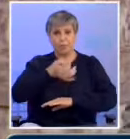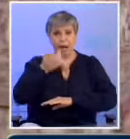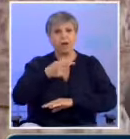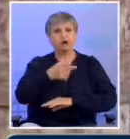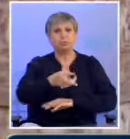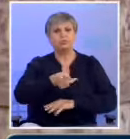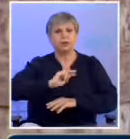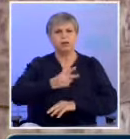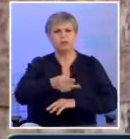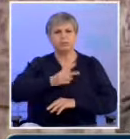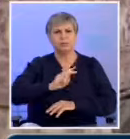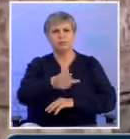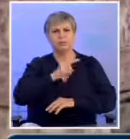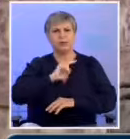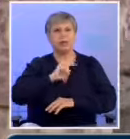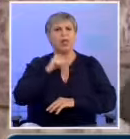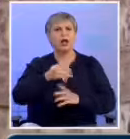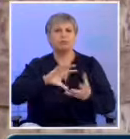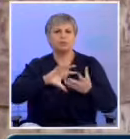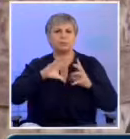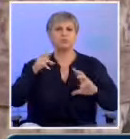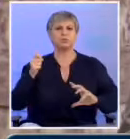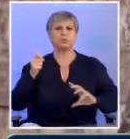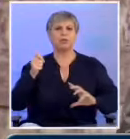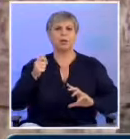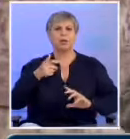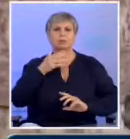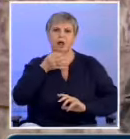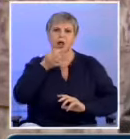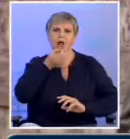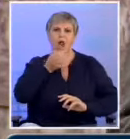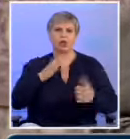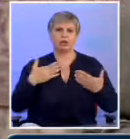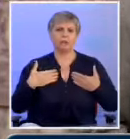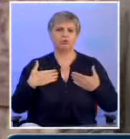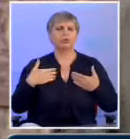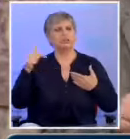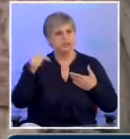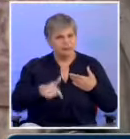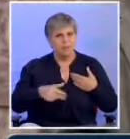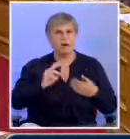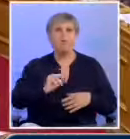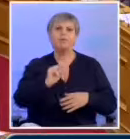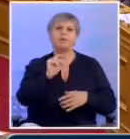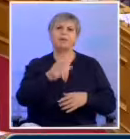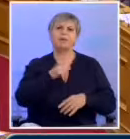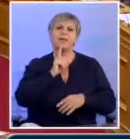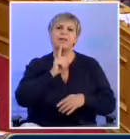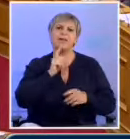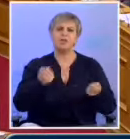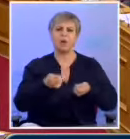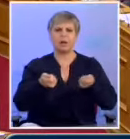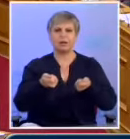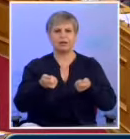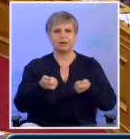άποψή του, η οποία διαστρέφει τα λόγια μου, ακόμη και αφού την έχω διορθώσει. Αυτό συμβαίνει και σήμερα. Αυτό το οποίο είπα